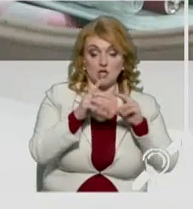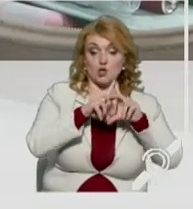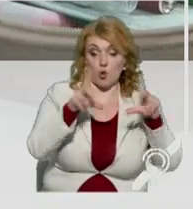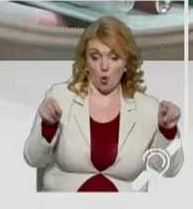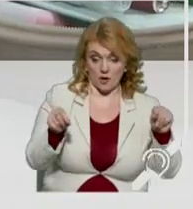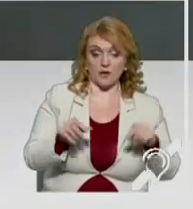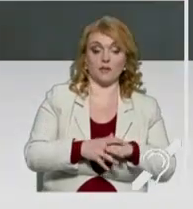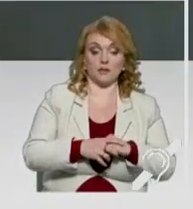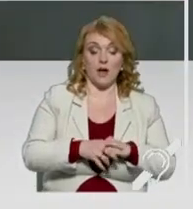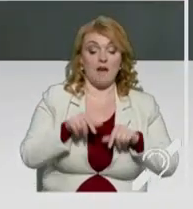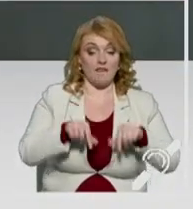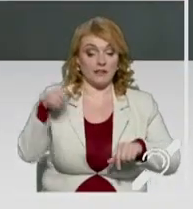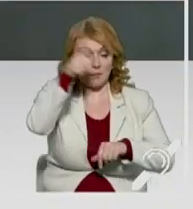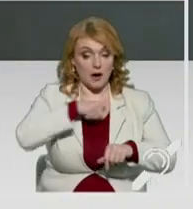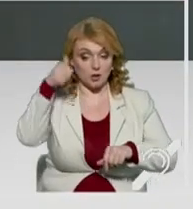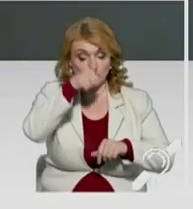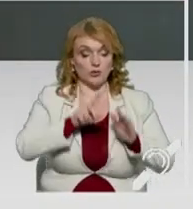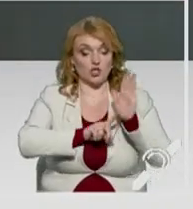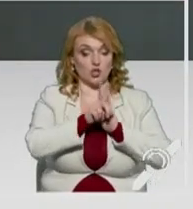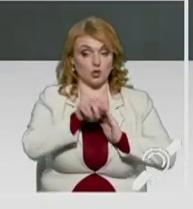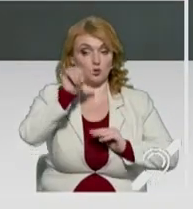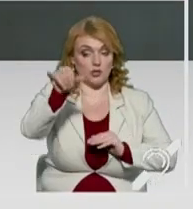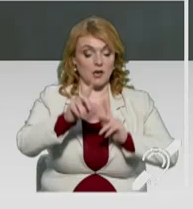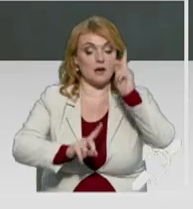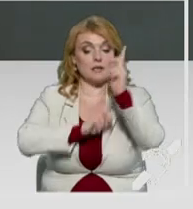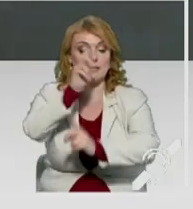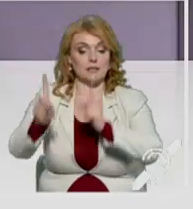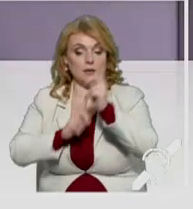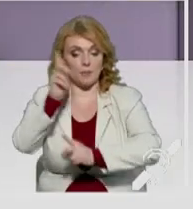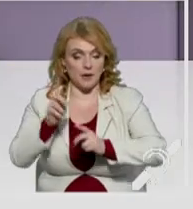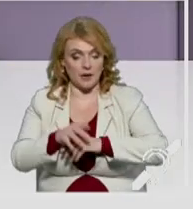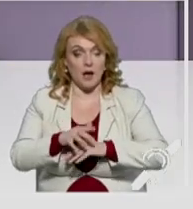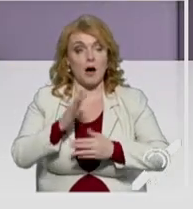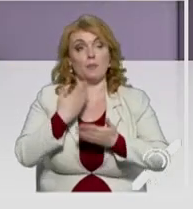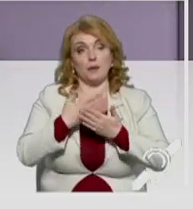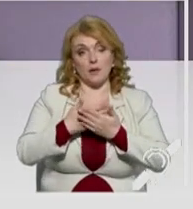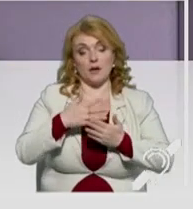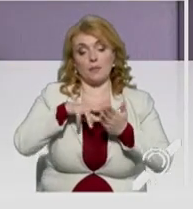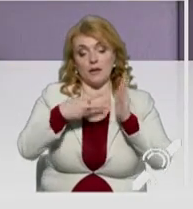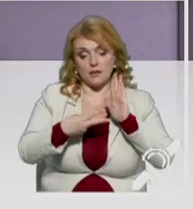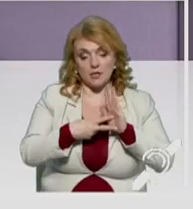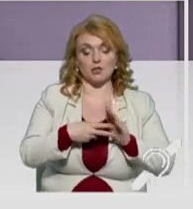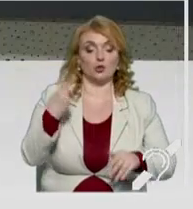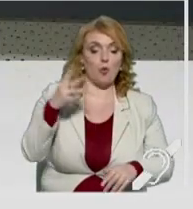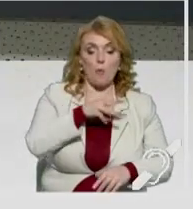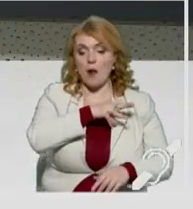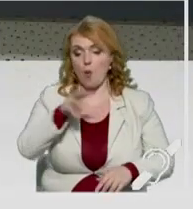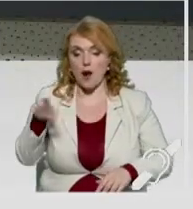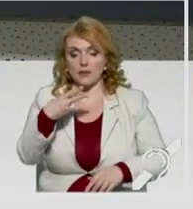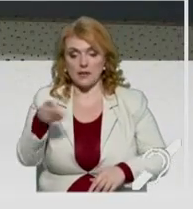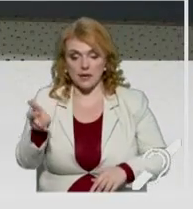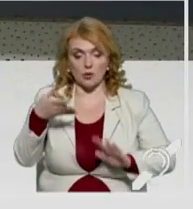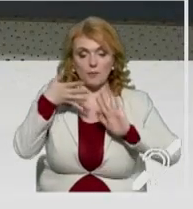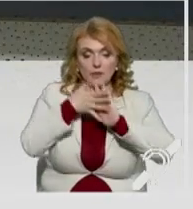de schimbare chiar în acest an. În fiecare instituție se vor face investiții de aproximativ 2 milioane de euro. Deci,